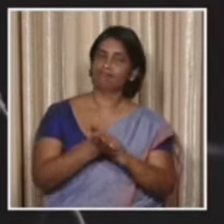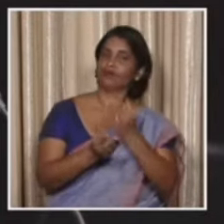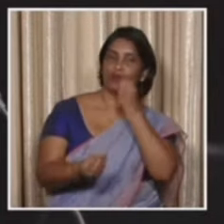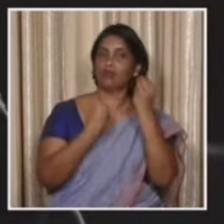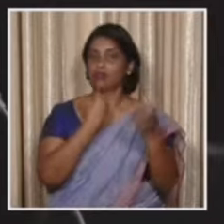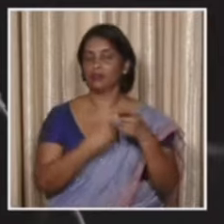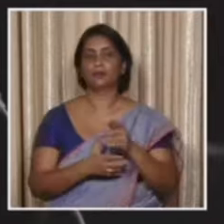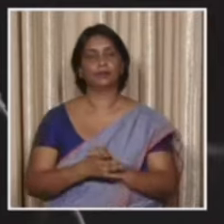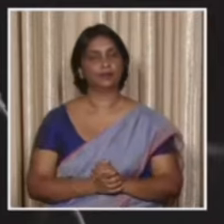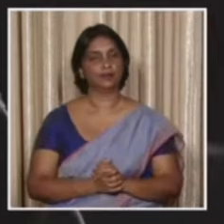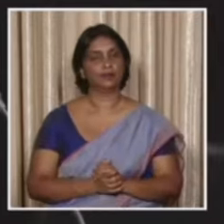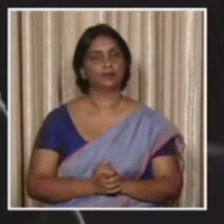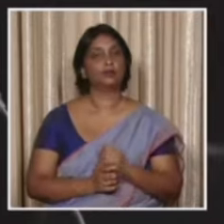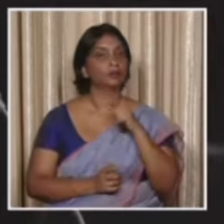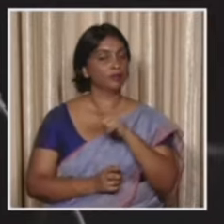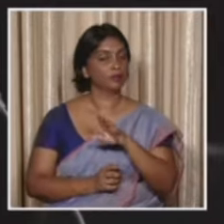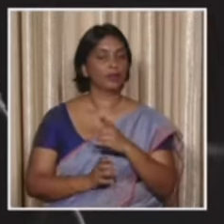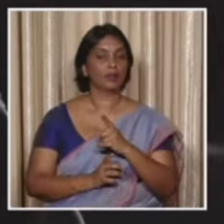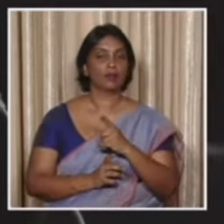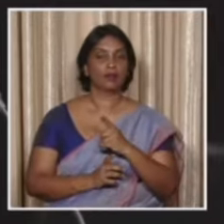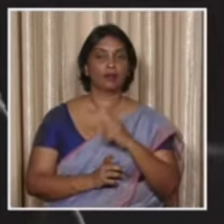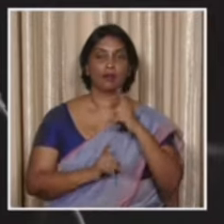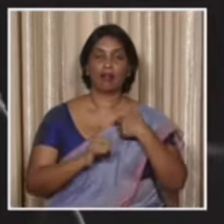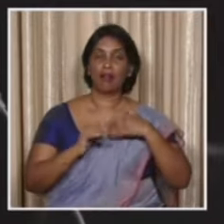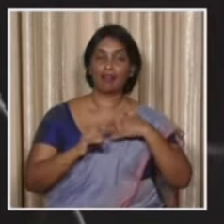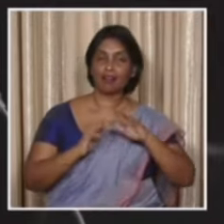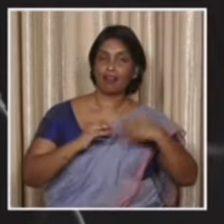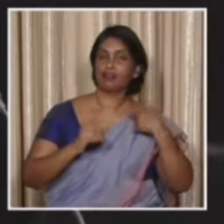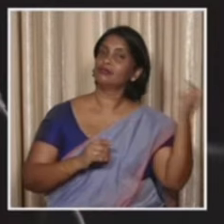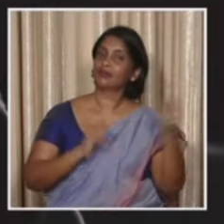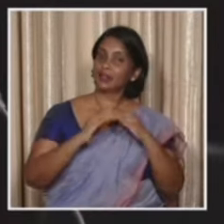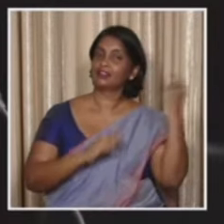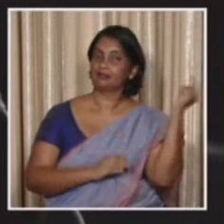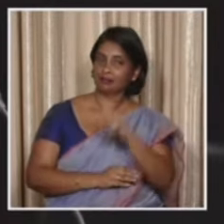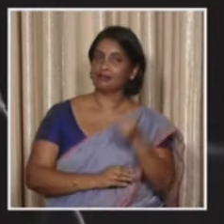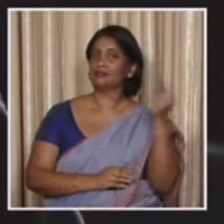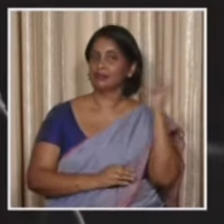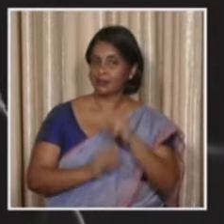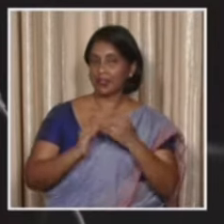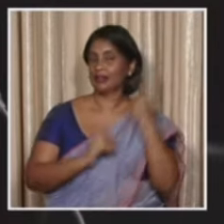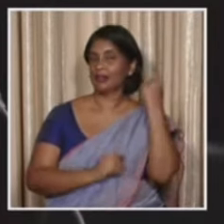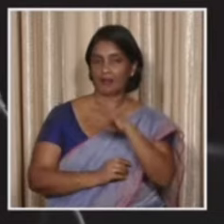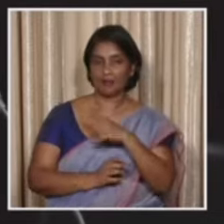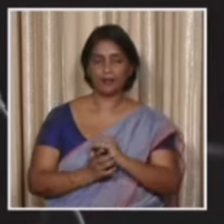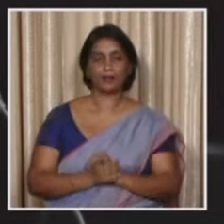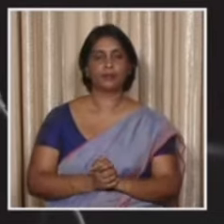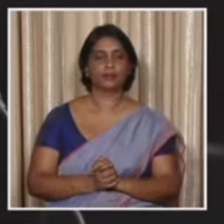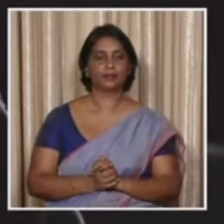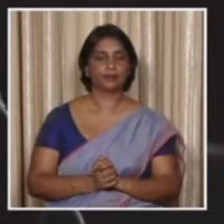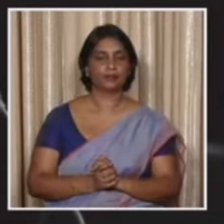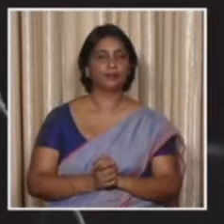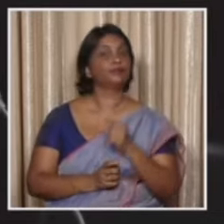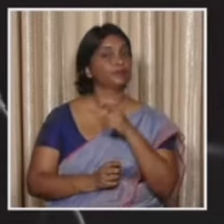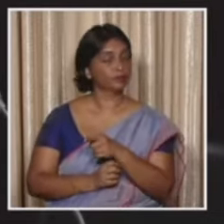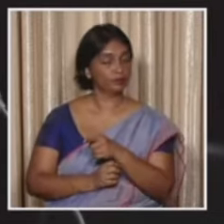அவருடைய விருந்தினராக பங்கு கொள்கின்ற ஒவ்வொரு சந்தர்ப்பத்திலும் நிறைய எங்களை மகிழ்விக்கின்ற பல விஷயங்களில் அவருடைய